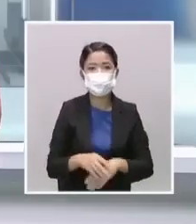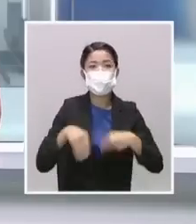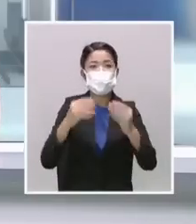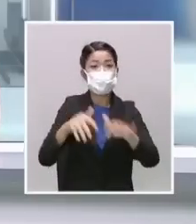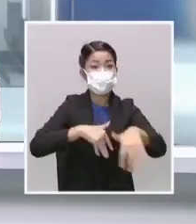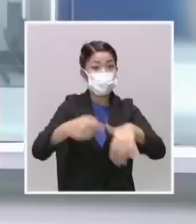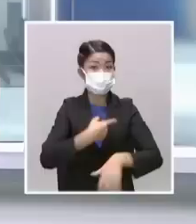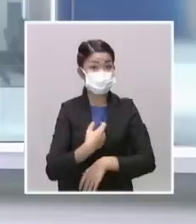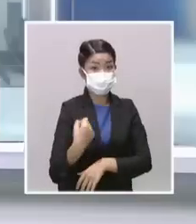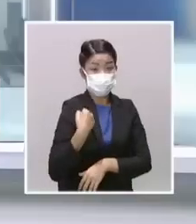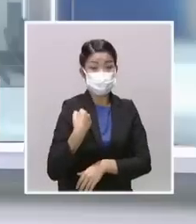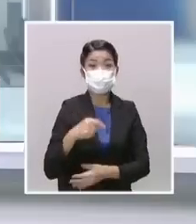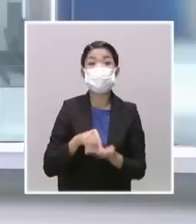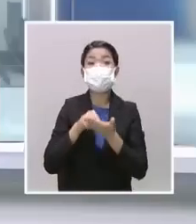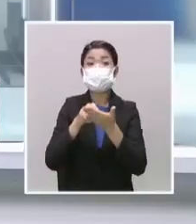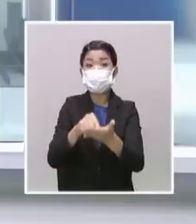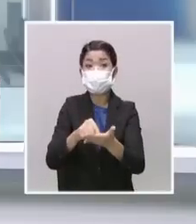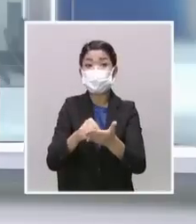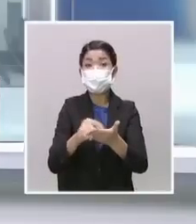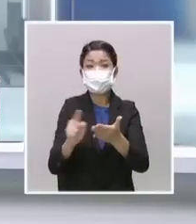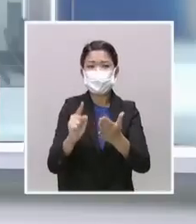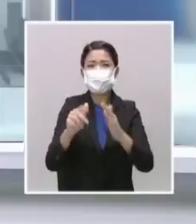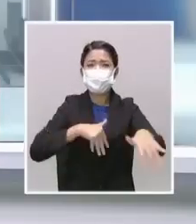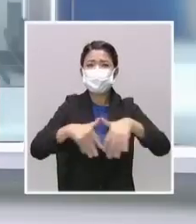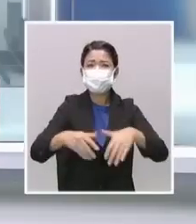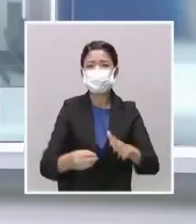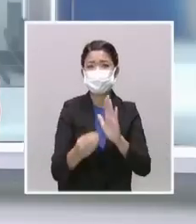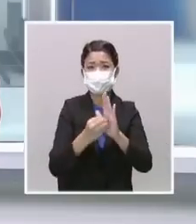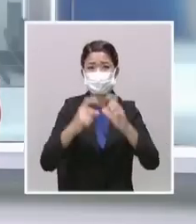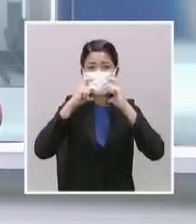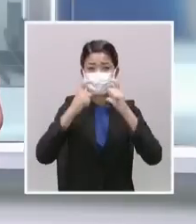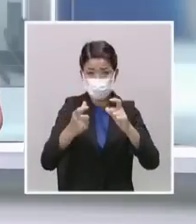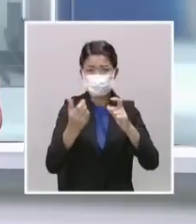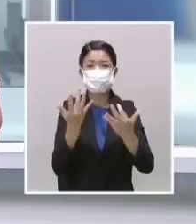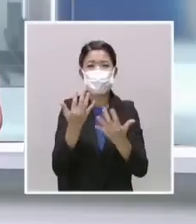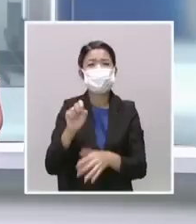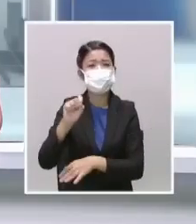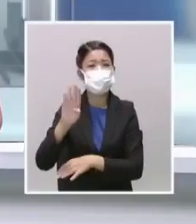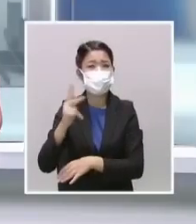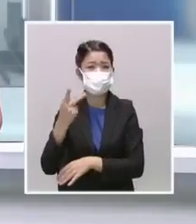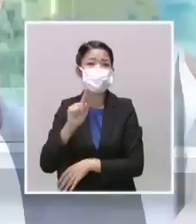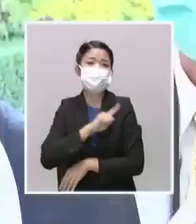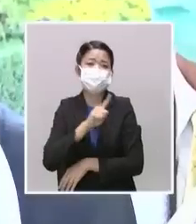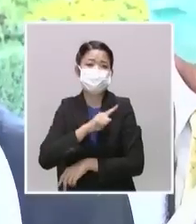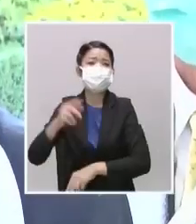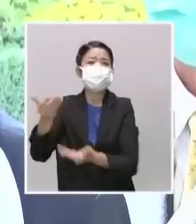ที่ข้อเสนอว่าจะให้ถอดหน้ากากในพื้นที่กรุงเทพมหานครอันนี้เดี๋ยวต้องรอให้ทางศบค.พิจารณาก่อนค่ะ